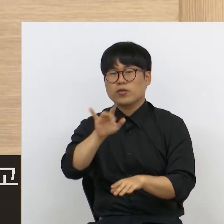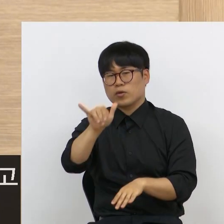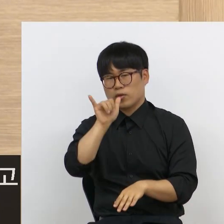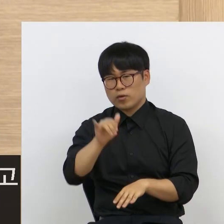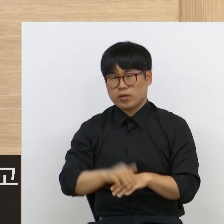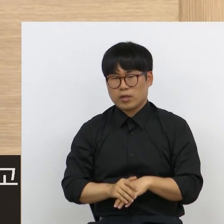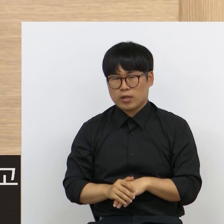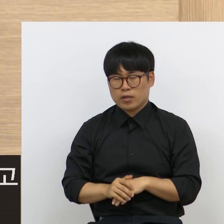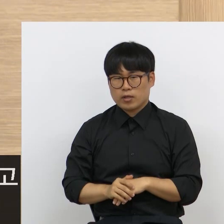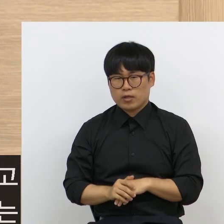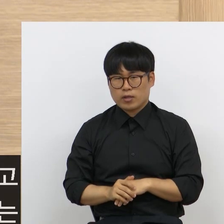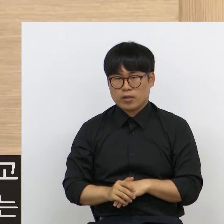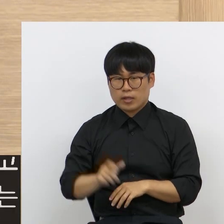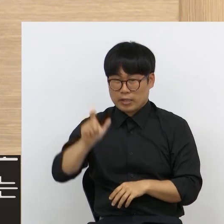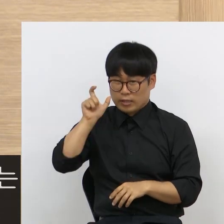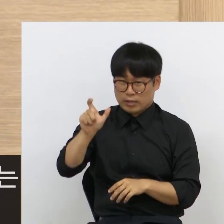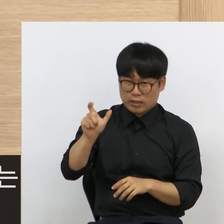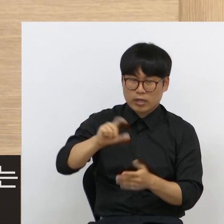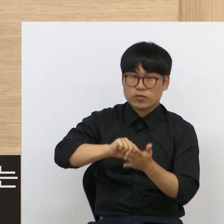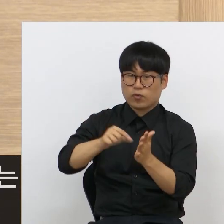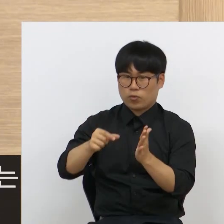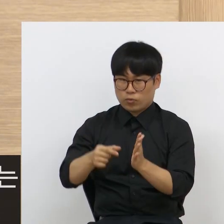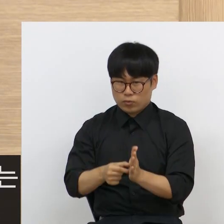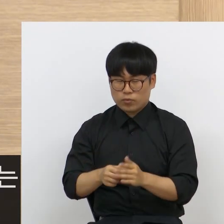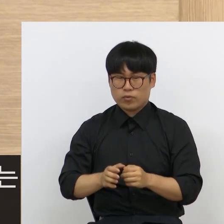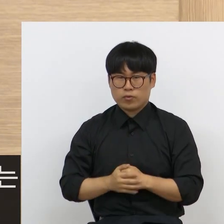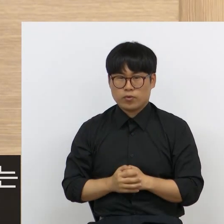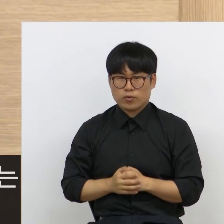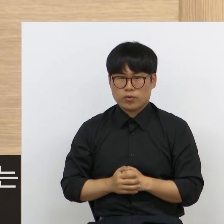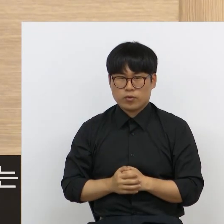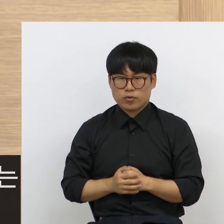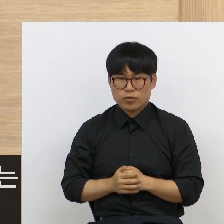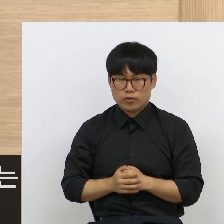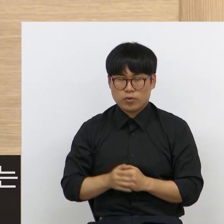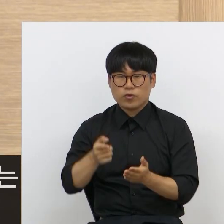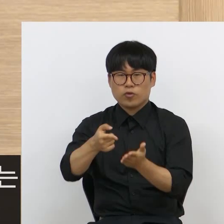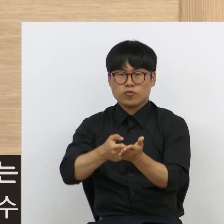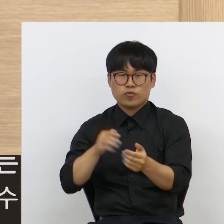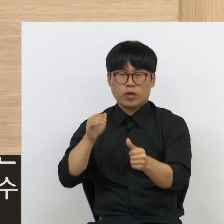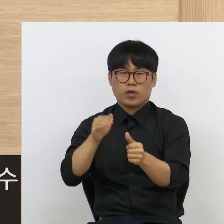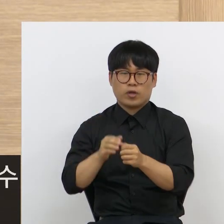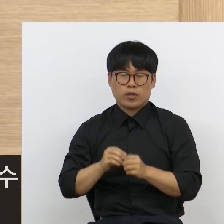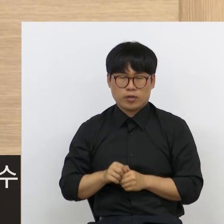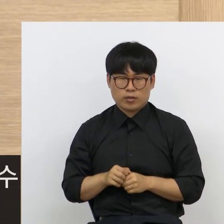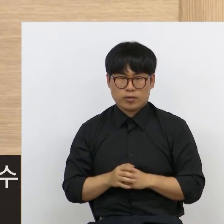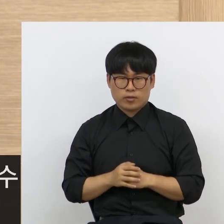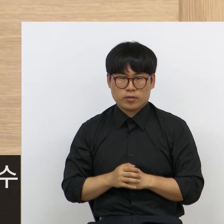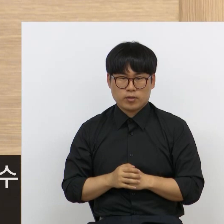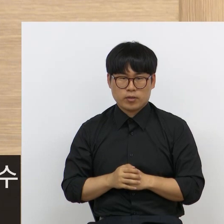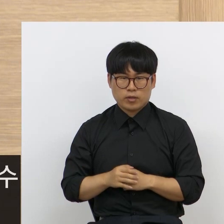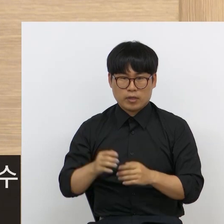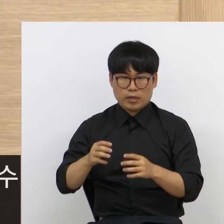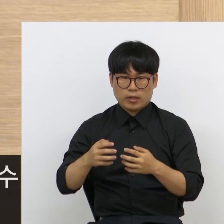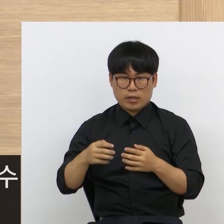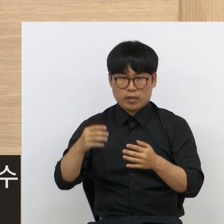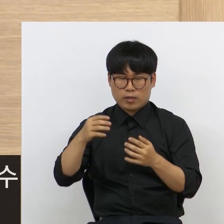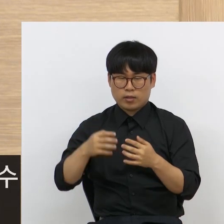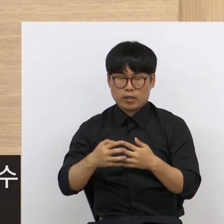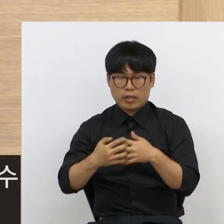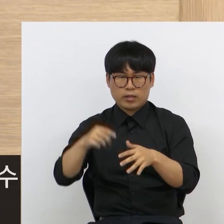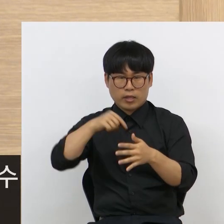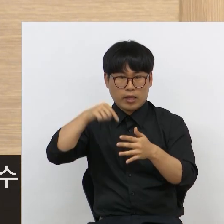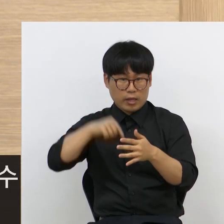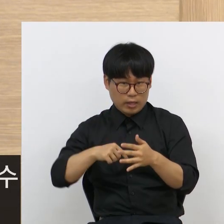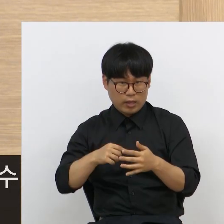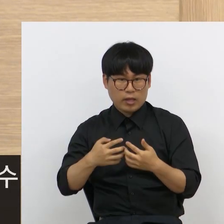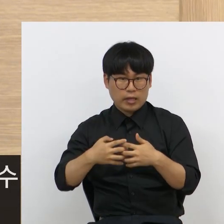또 얼마나 전극이 딱딱하냐 이런 것들이 수술에 영향을 줄 수 있죠. 내부 기기, 다시 말해서 전극과 관련된